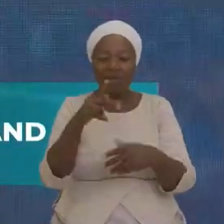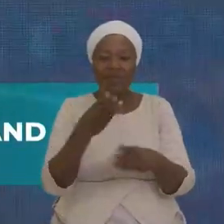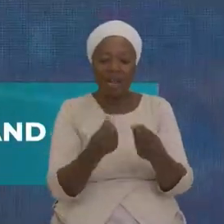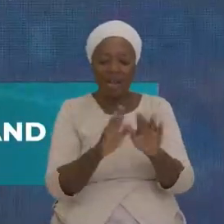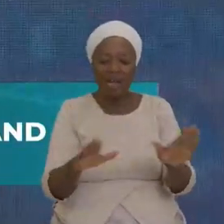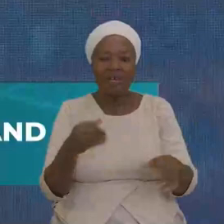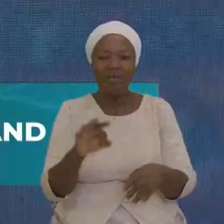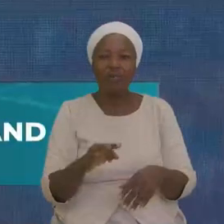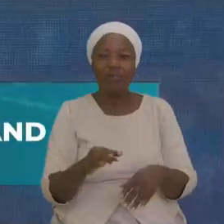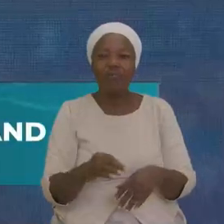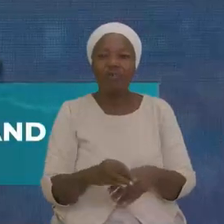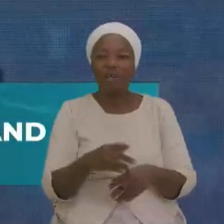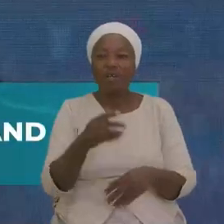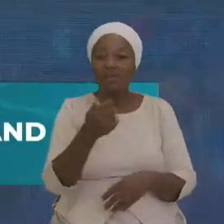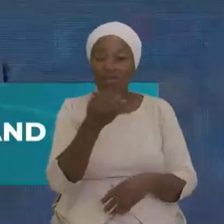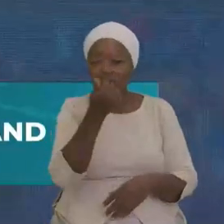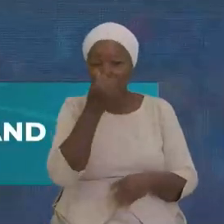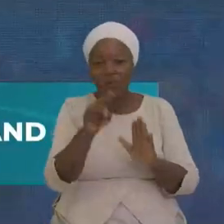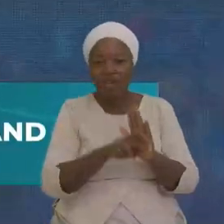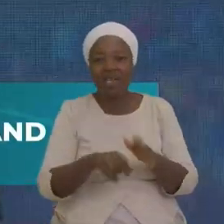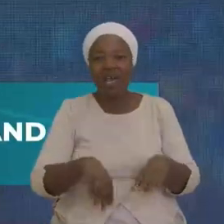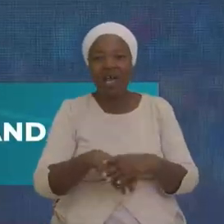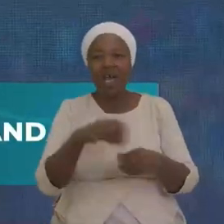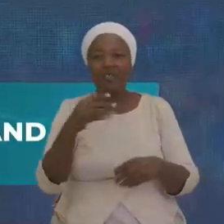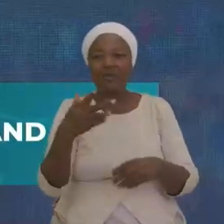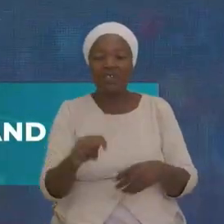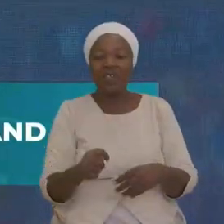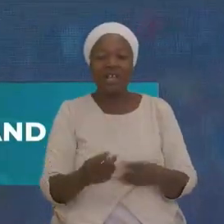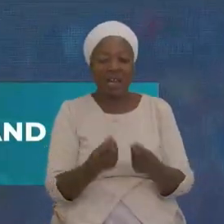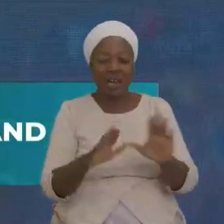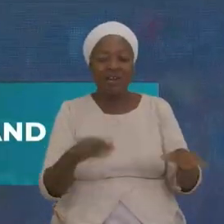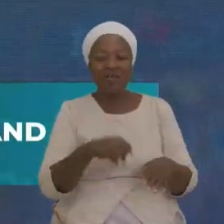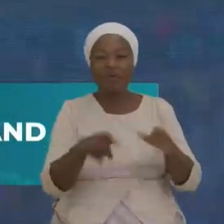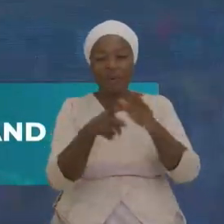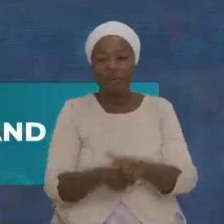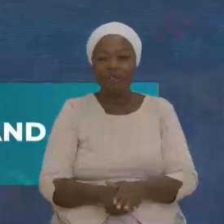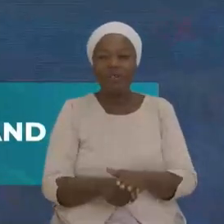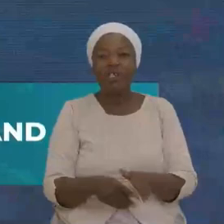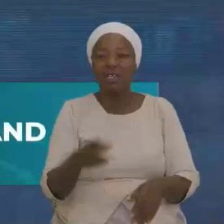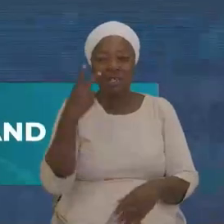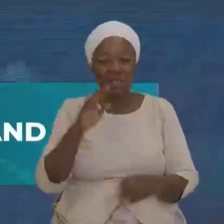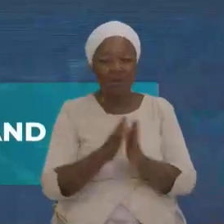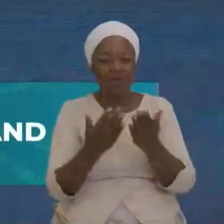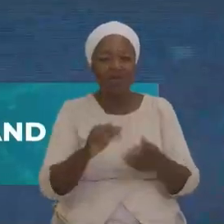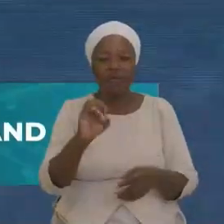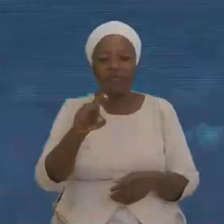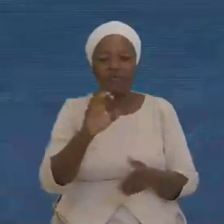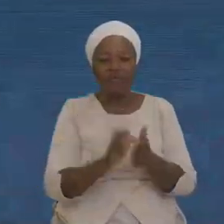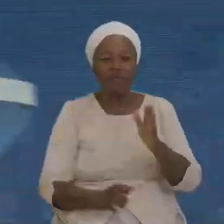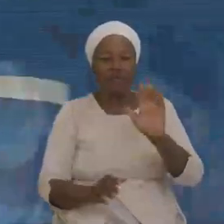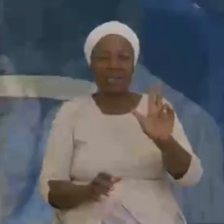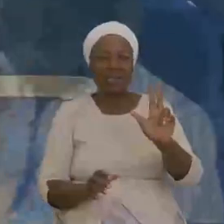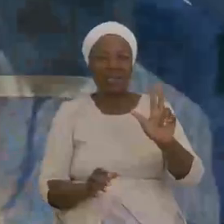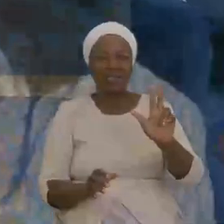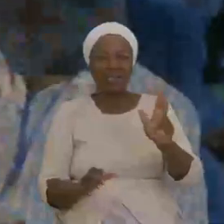Il les sortira du pays des ténèbres. Il les sortira du pays d'oppression. Voyons Exode au chapitre